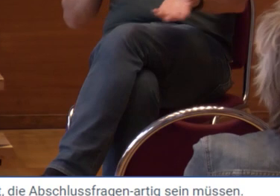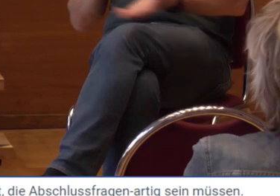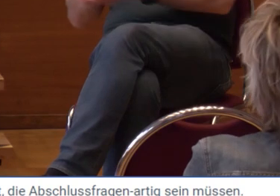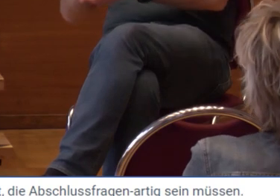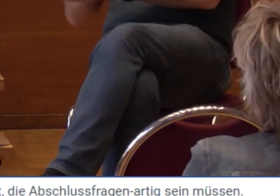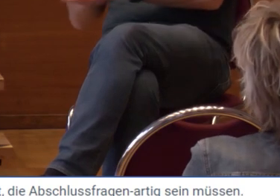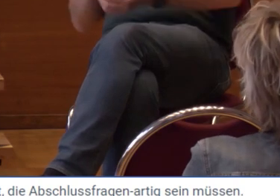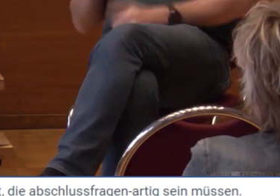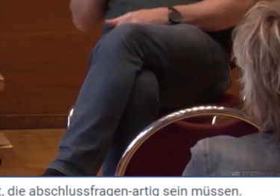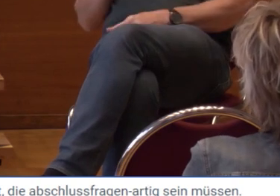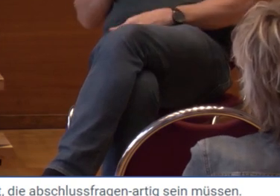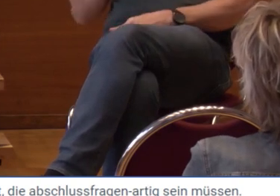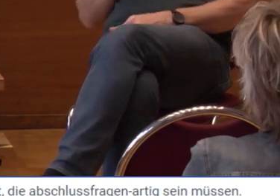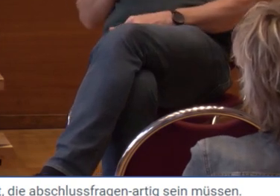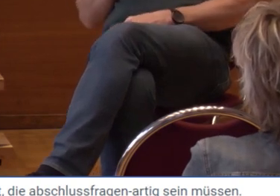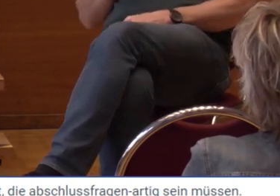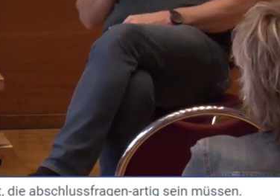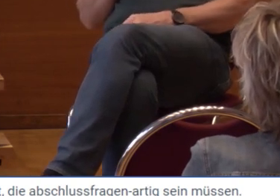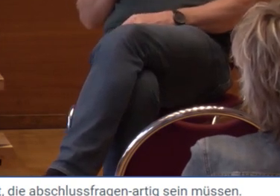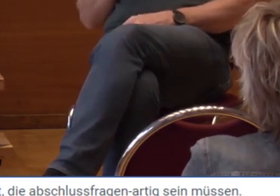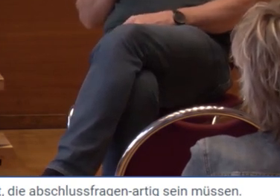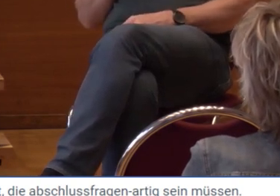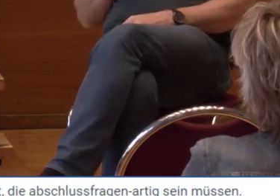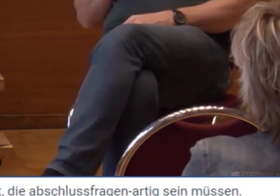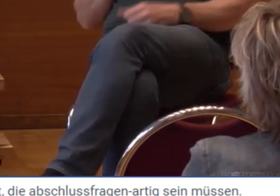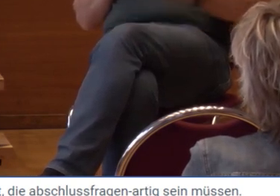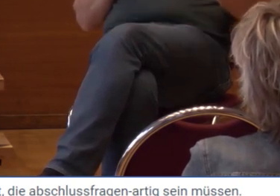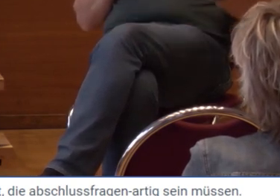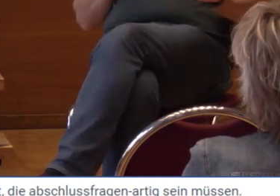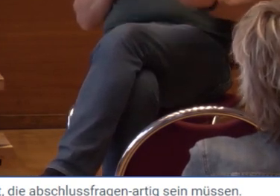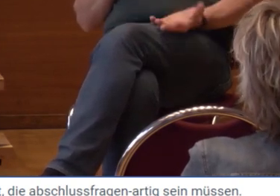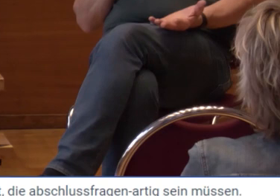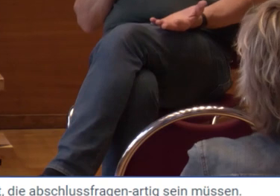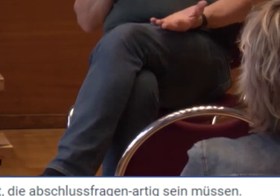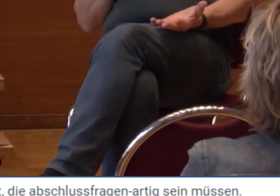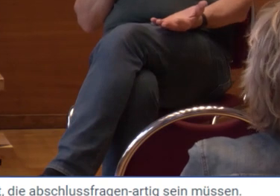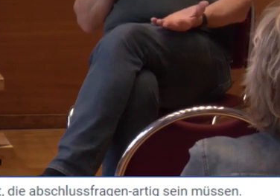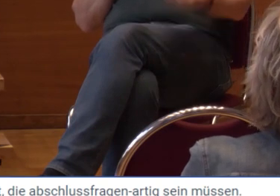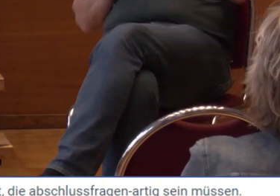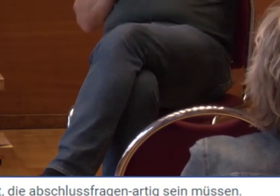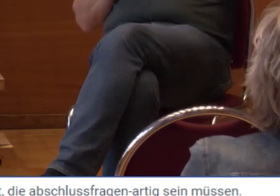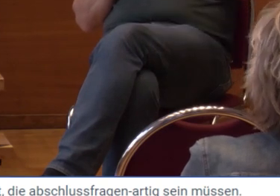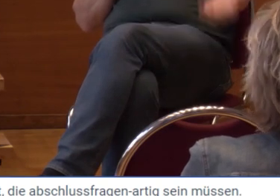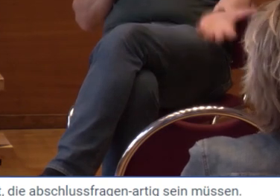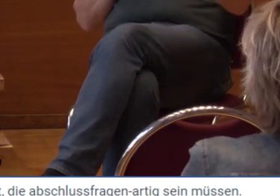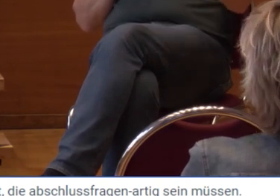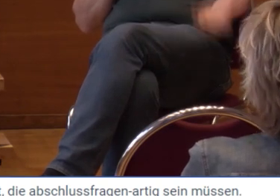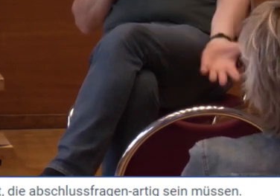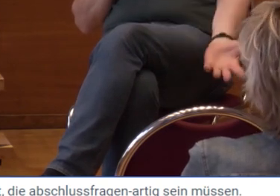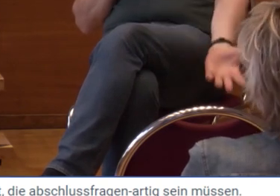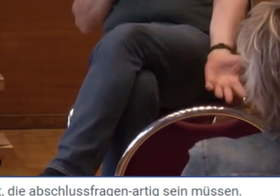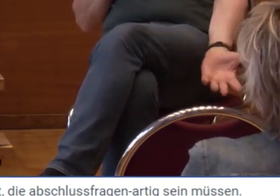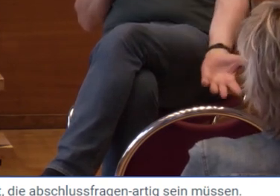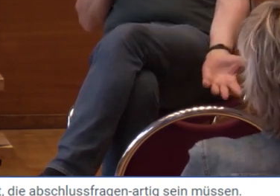weil für Eingliederungshilfe ist es älteren Assistenz und das ist zum einen also Leben im